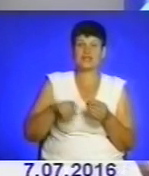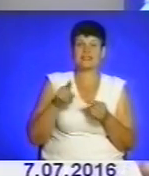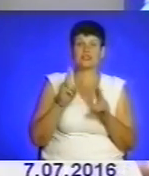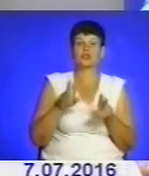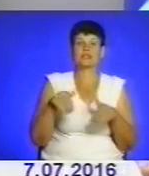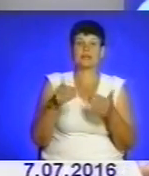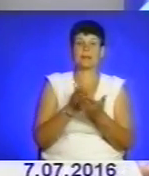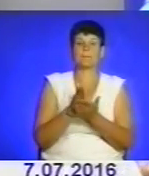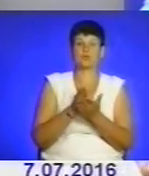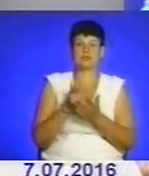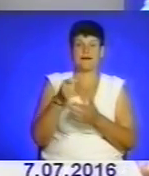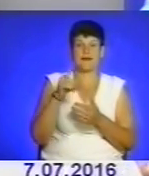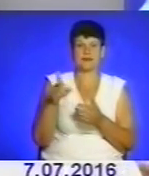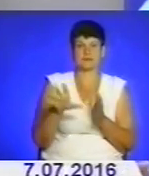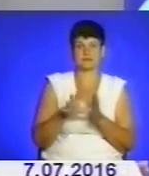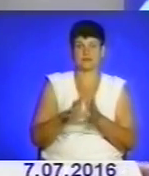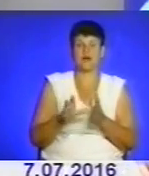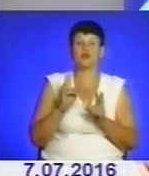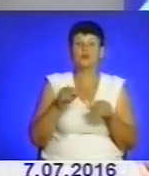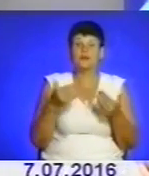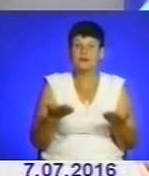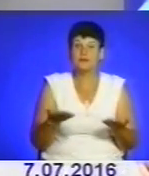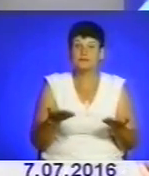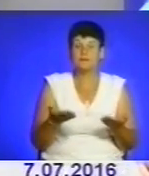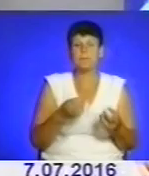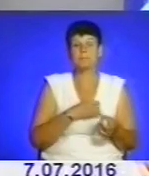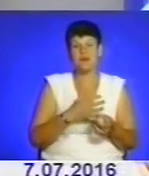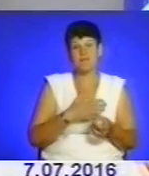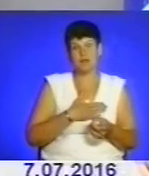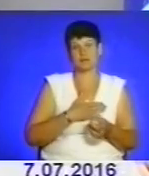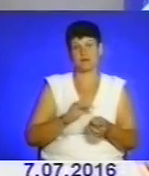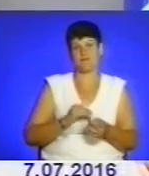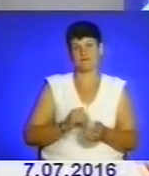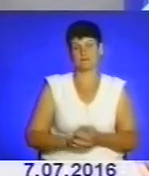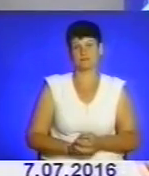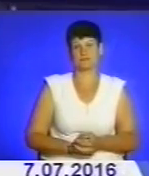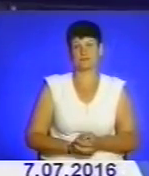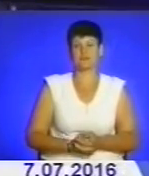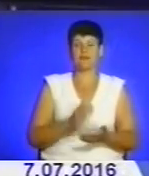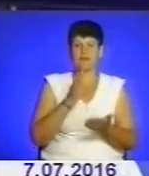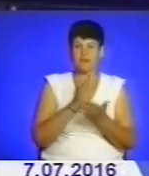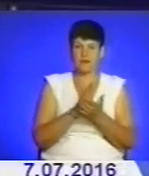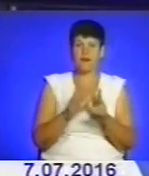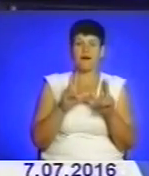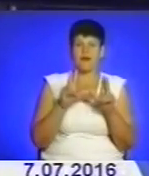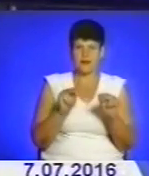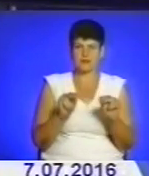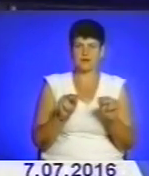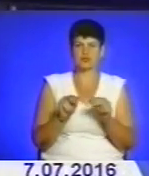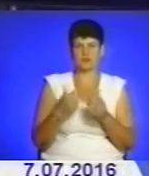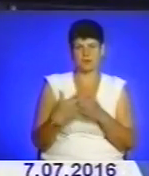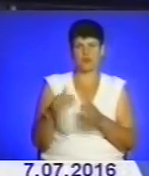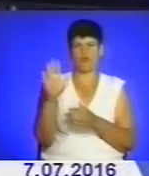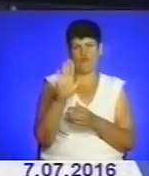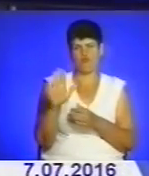газопостачання і електропостачання. А хто їх надає? Приватні компанії. Чи є гарантії, що коли, скажімо, у вересні